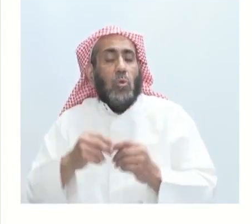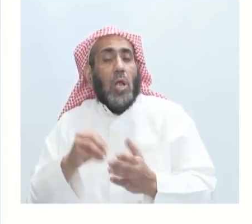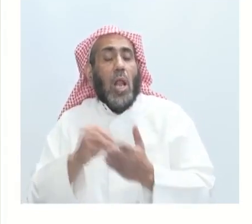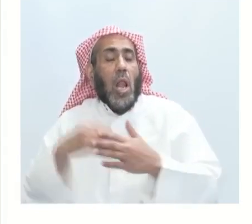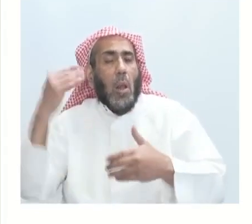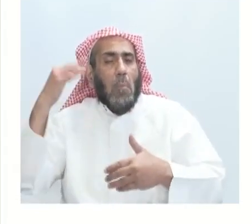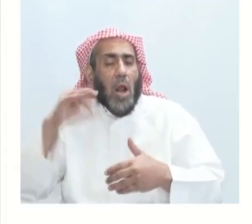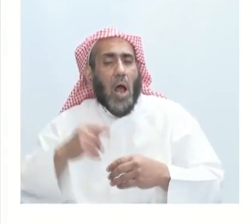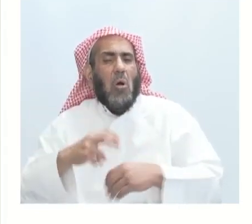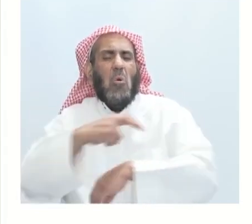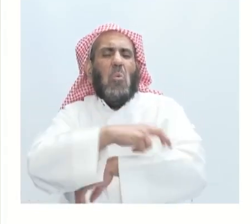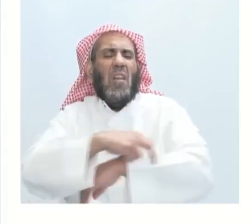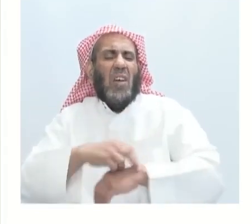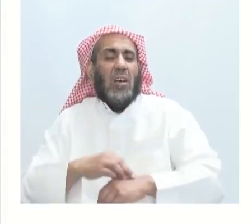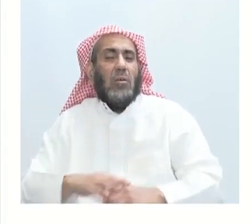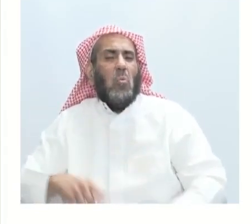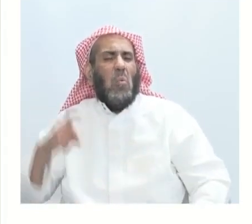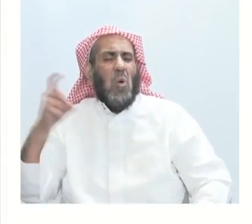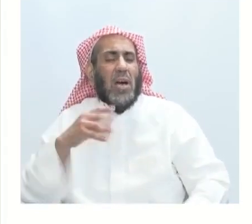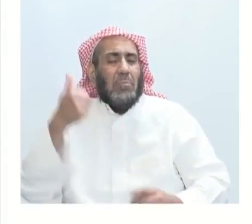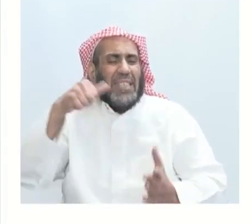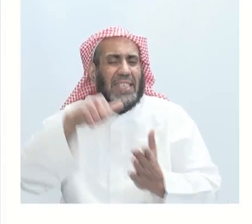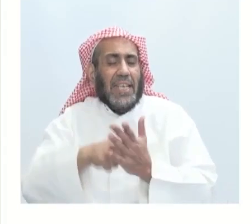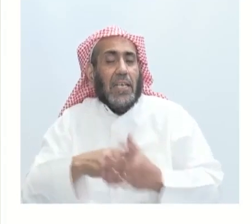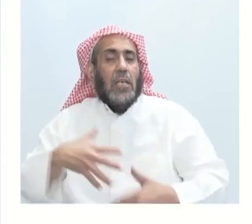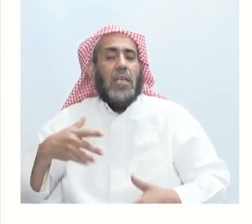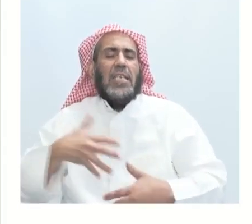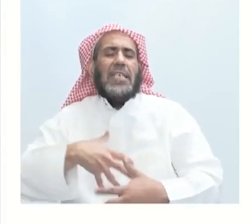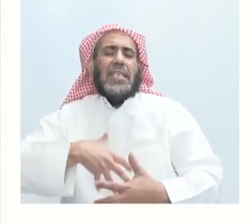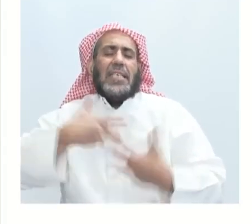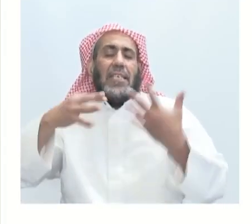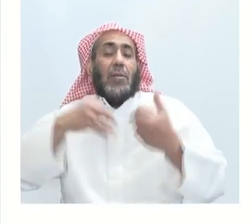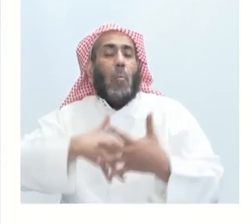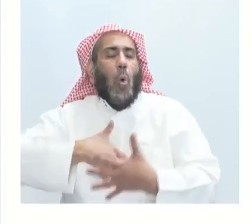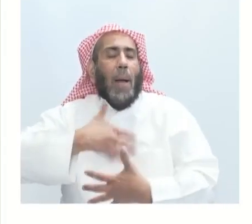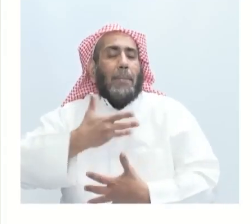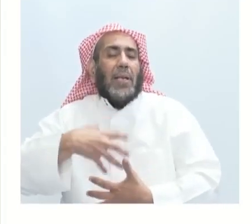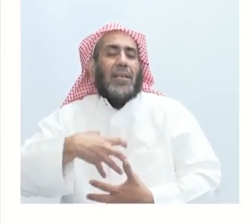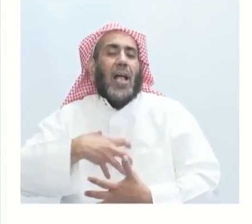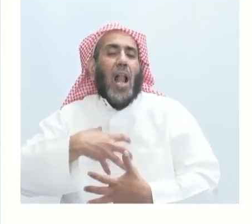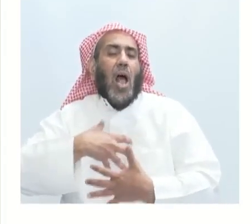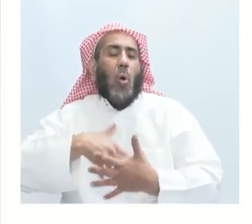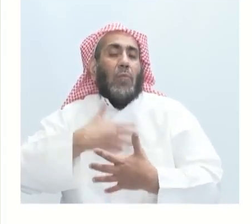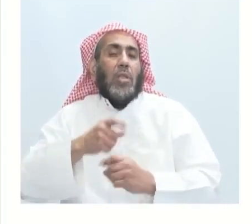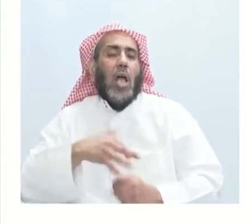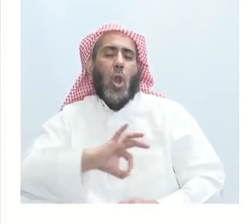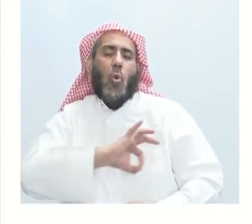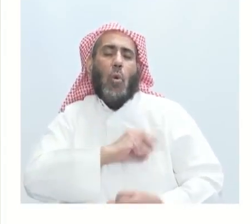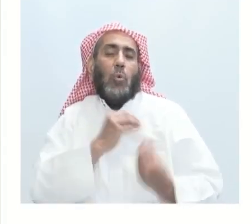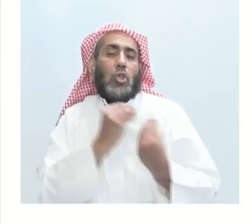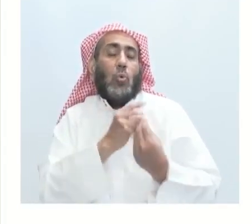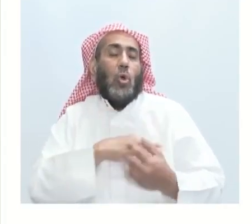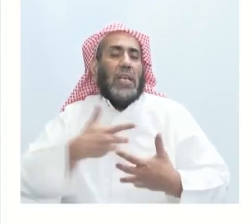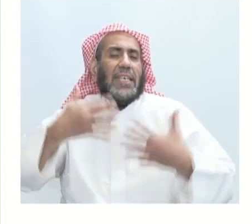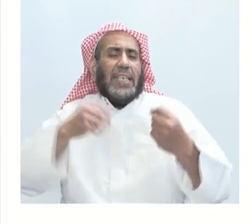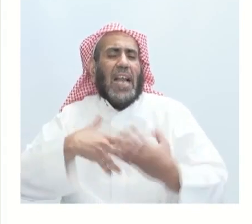المراه والفقر ومحاربه الجهل الشعر الوجداني وهو الشعر المعبر عن العواطف ومنها الحب والشوق للحبيب ومشاعر